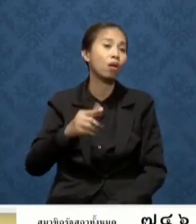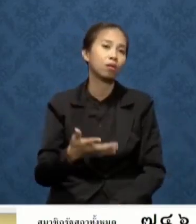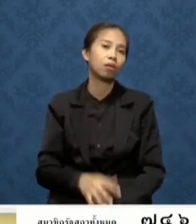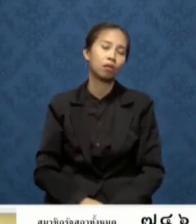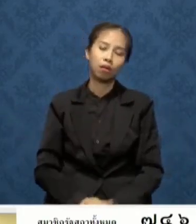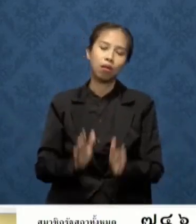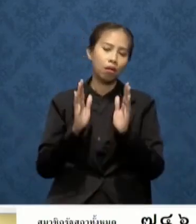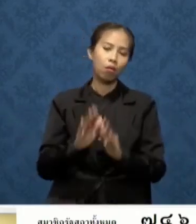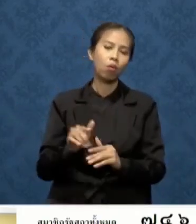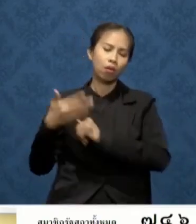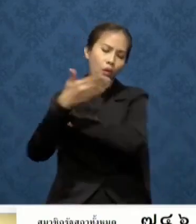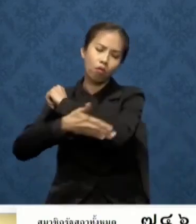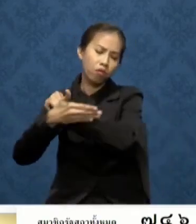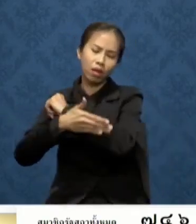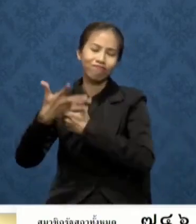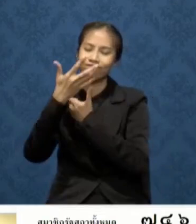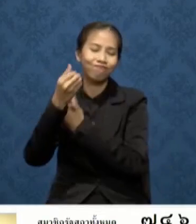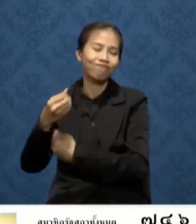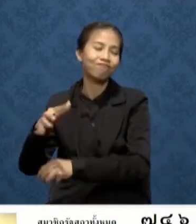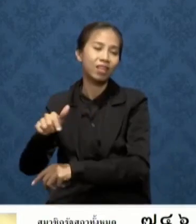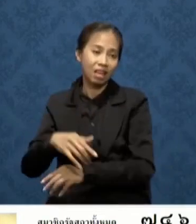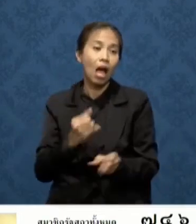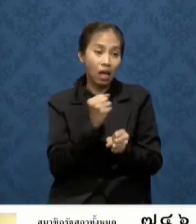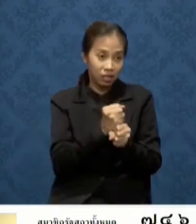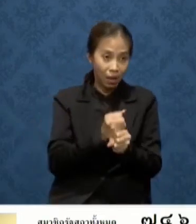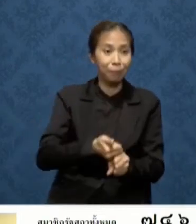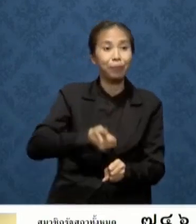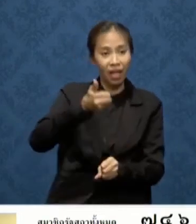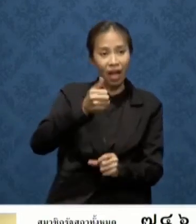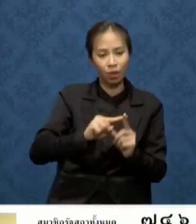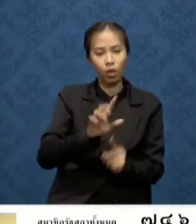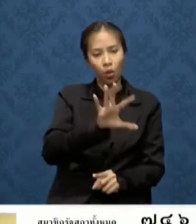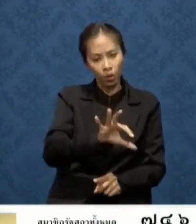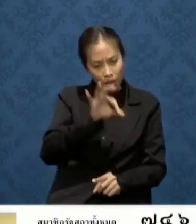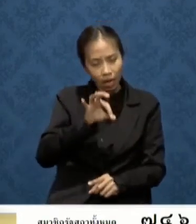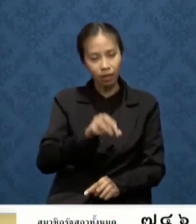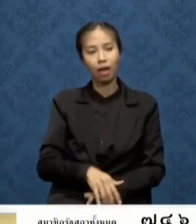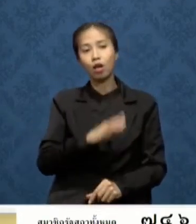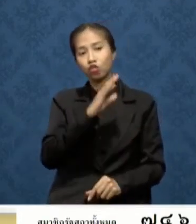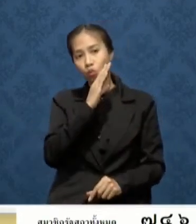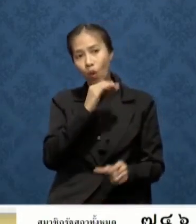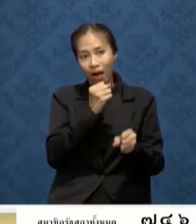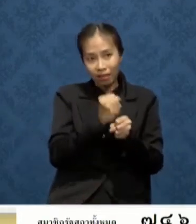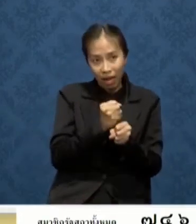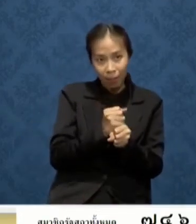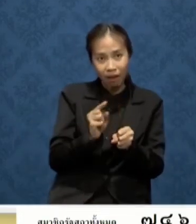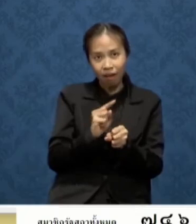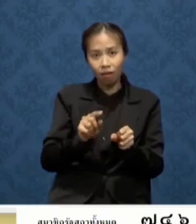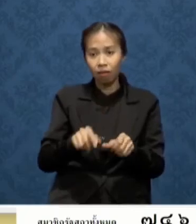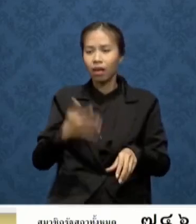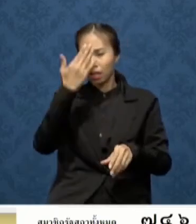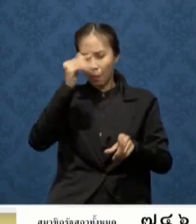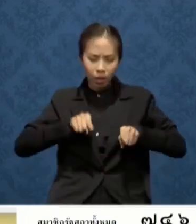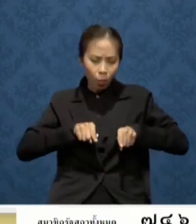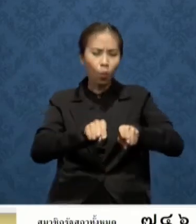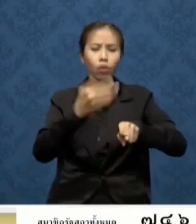้ แตมัคเลือกขez Og ไปกัราง แยงลกค้าเขเอง